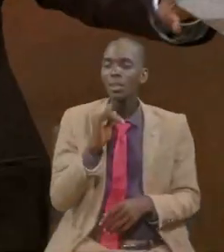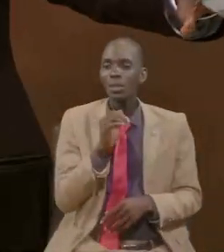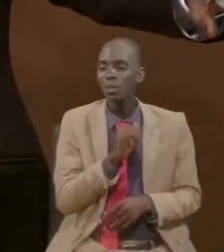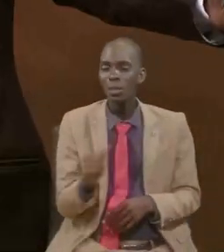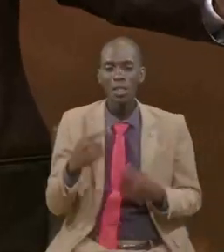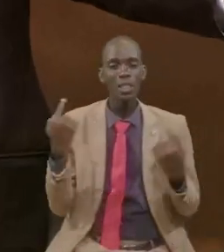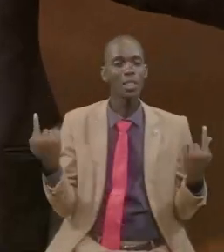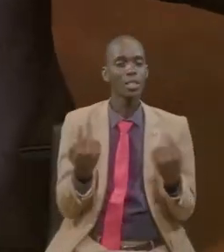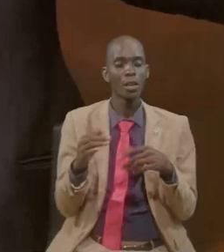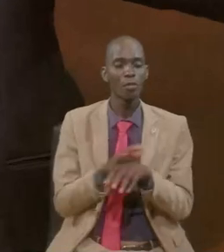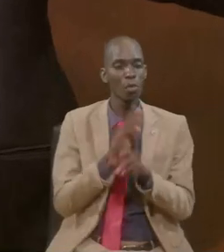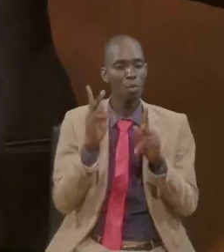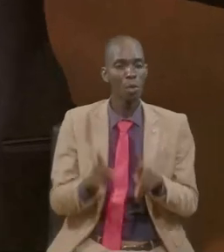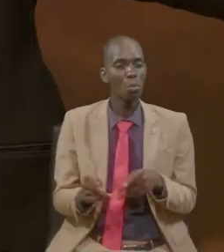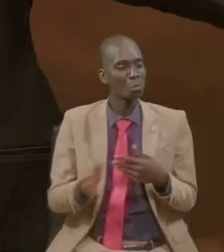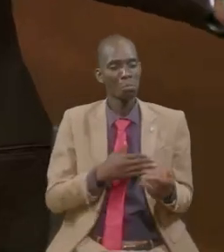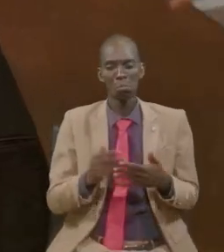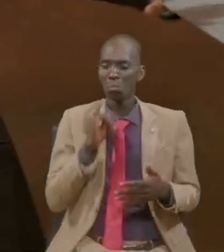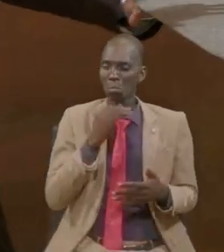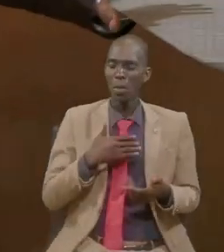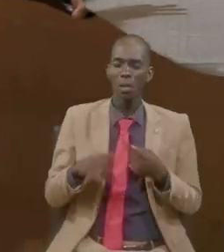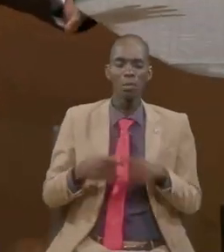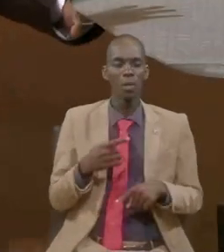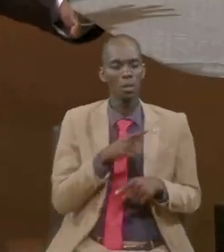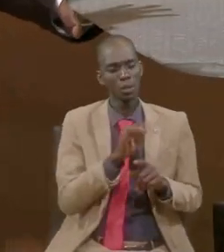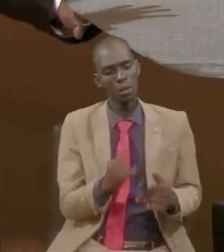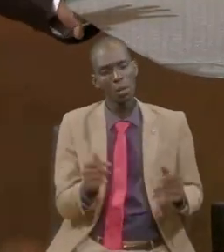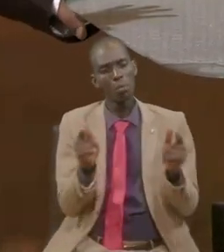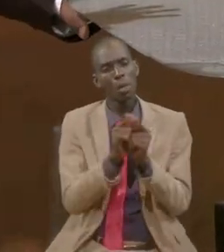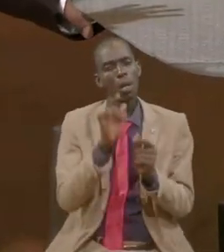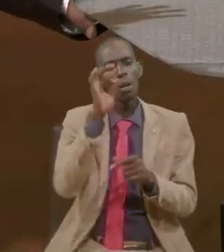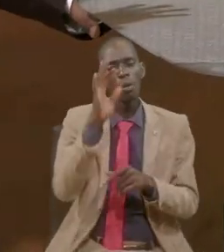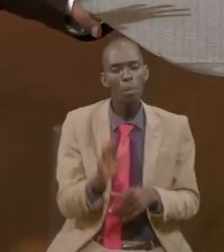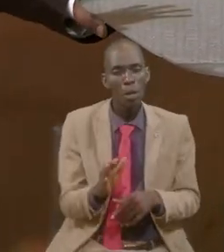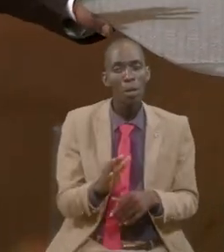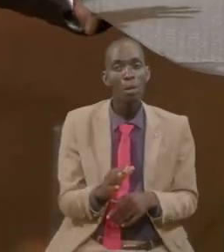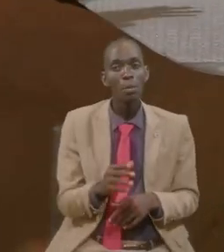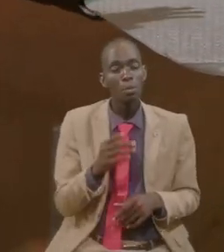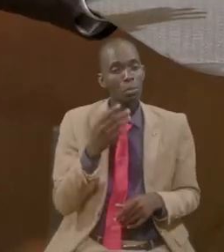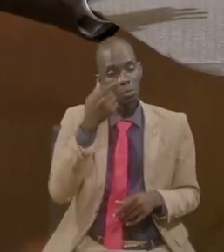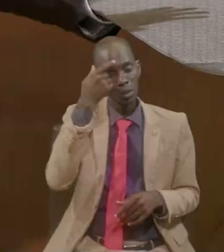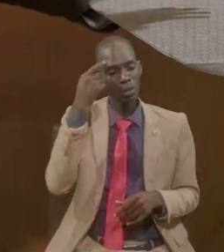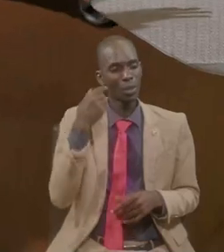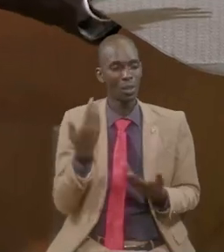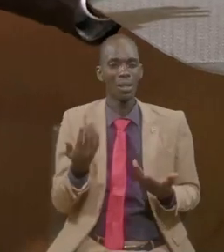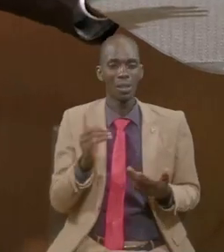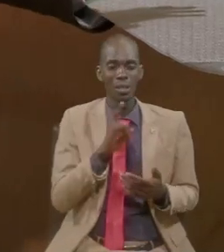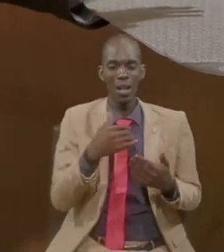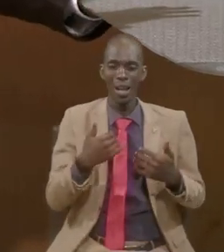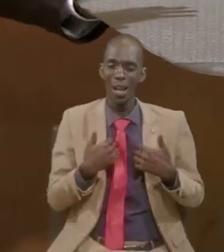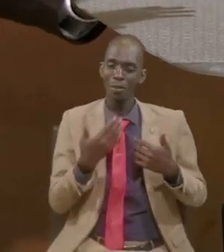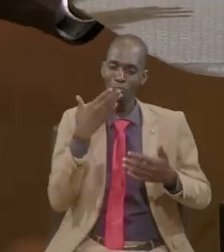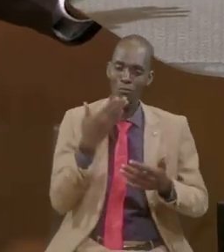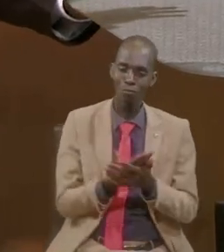est une personne mauvaise, récalcitrante. Pasteur, pasteur, parce qu'il croit avoir accès à